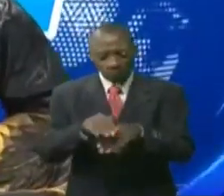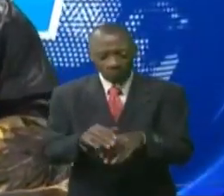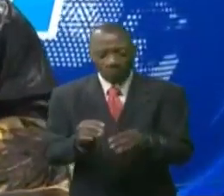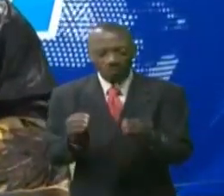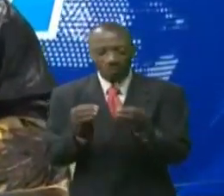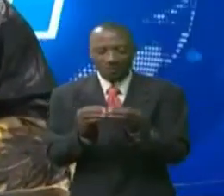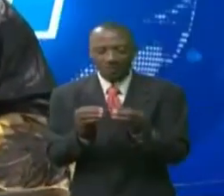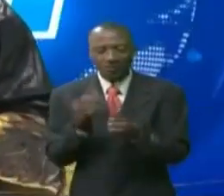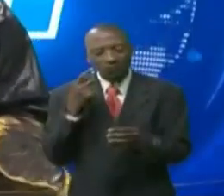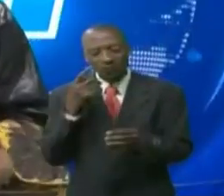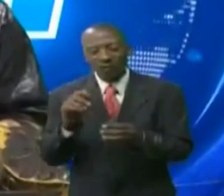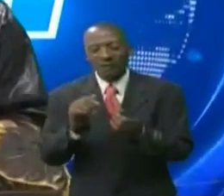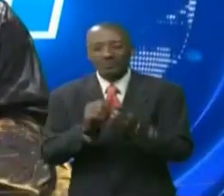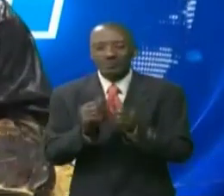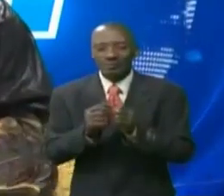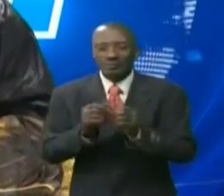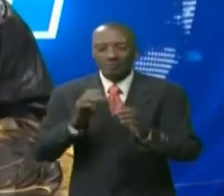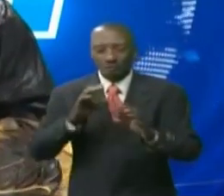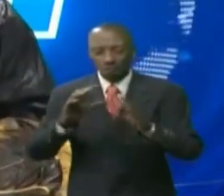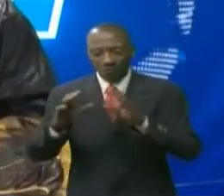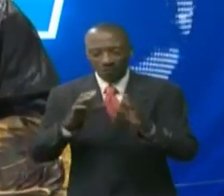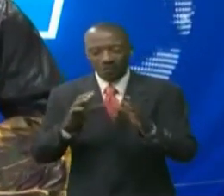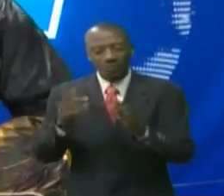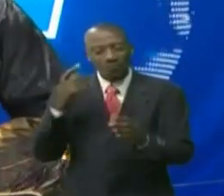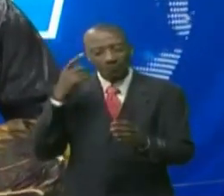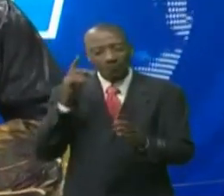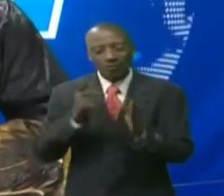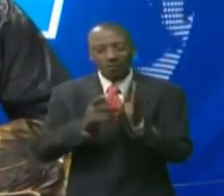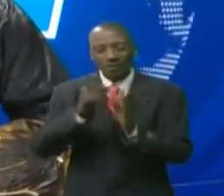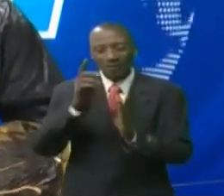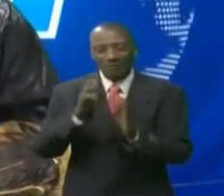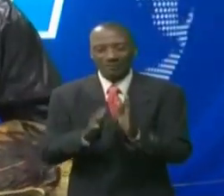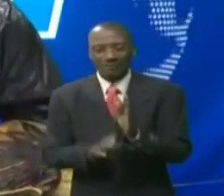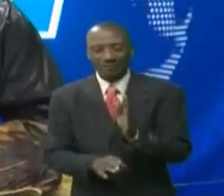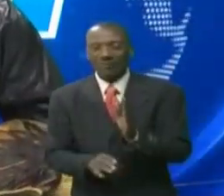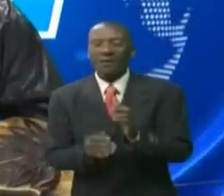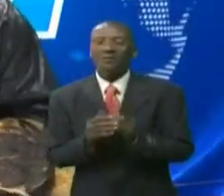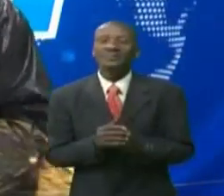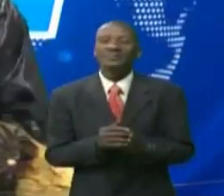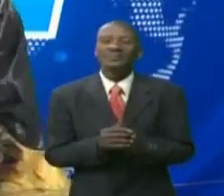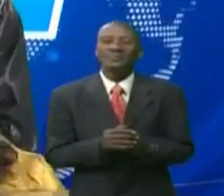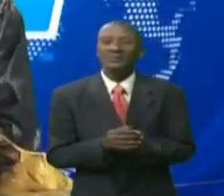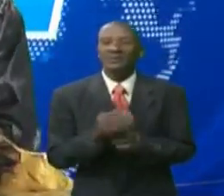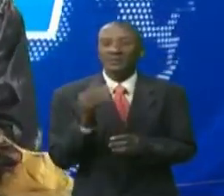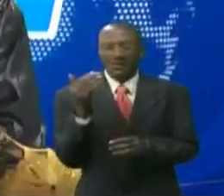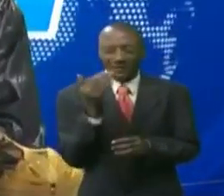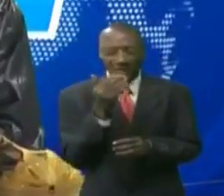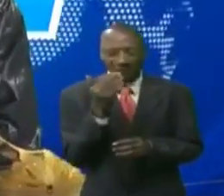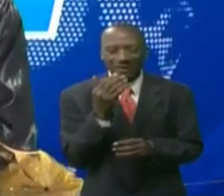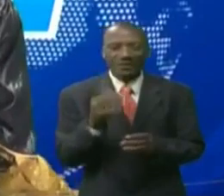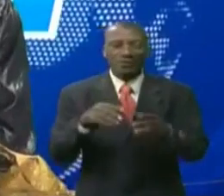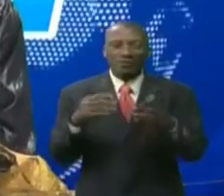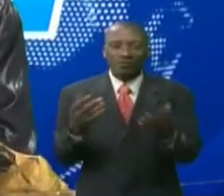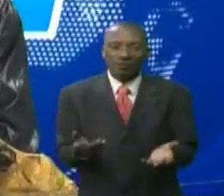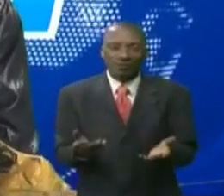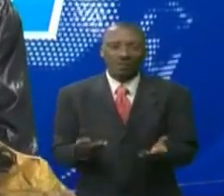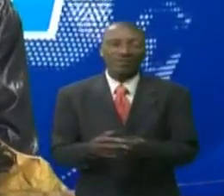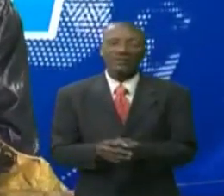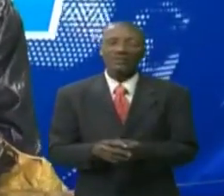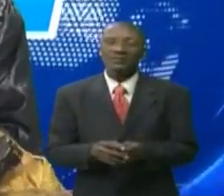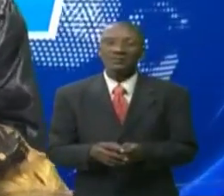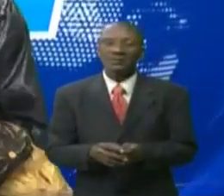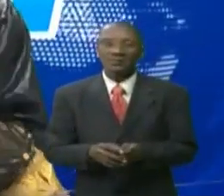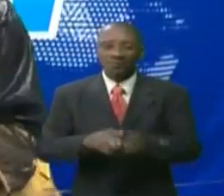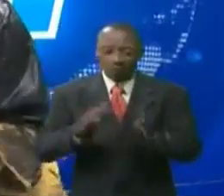communication en matière de développement c'était au cours d'un atelier de renforcement de capacités sur la communication axée